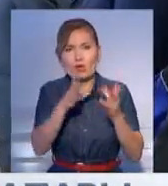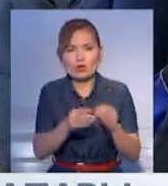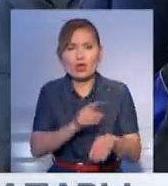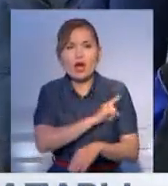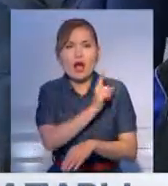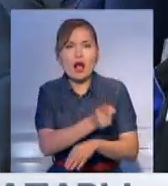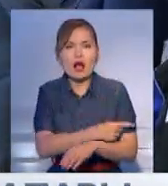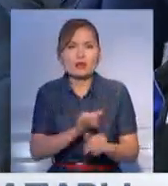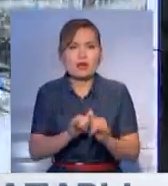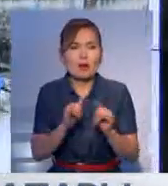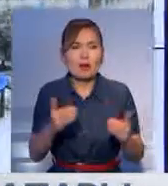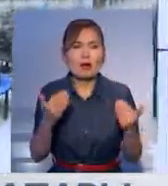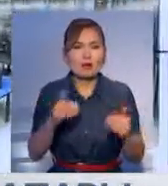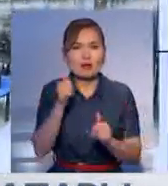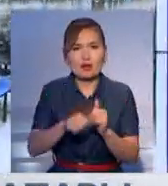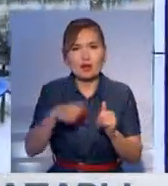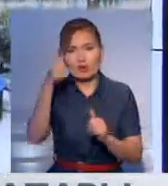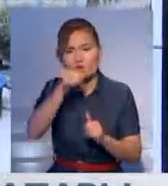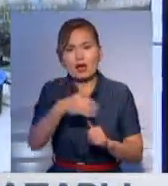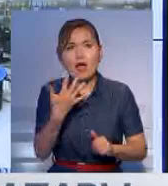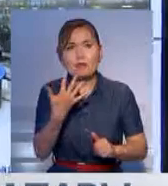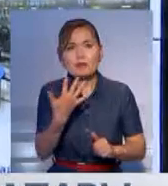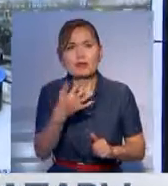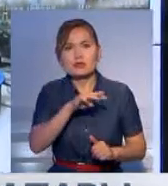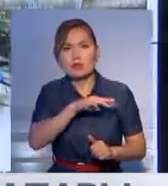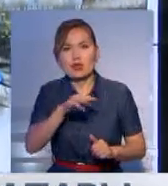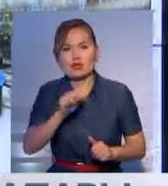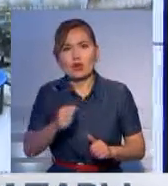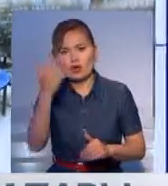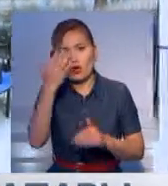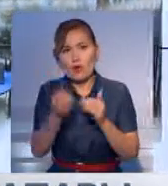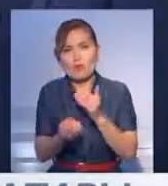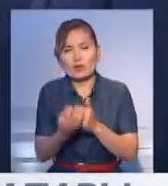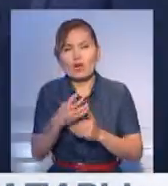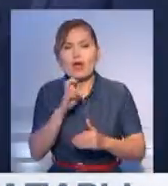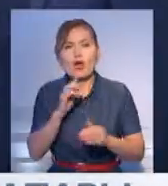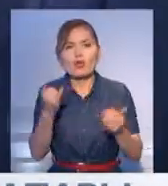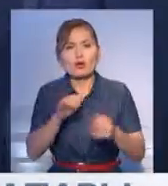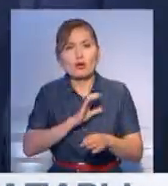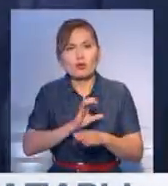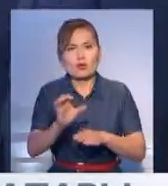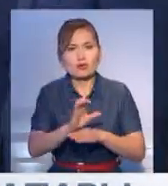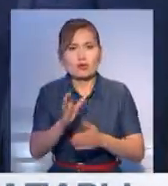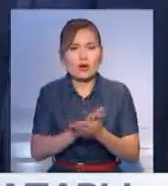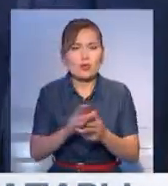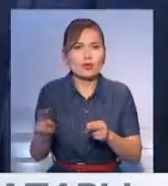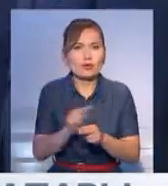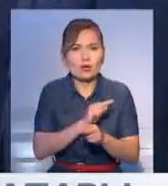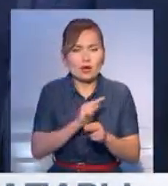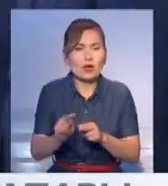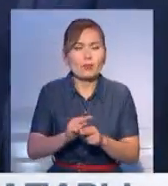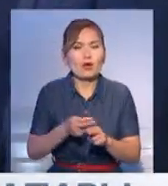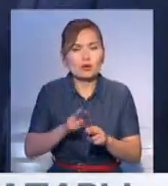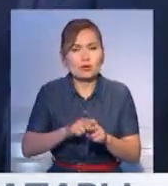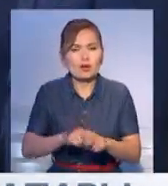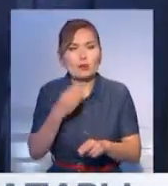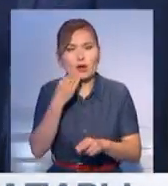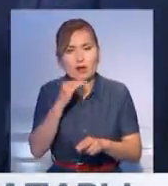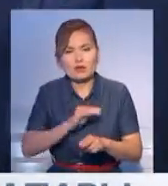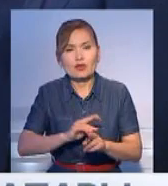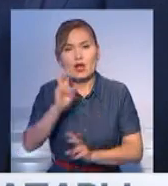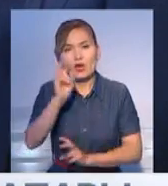Нәтижесінде қуаттылығы артып, қазір жылына 5 миллион тоннадан аса мұнай өңдейтін болды. Күрделі жөндеуден кейін өнімнің сапасы да